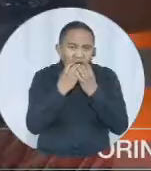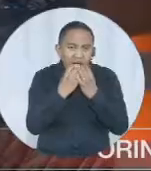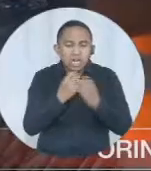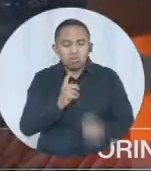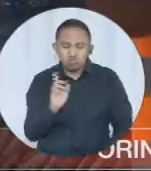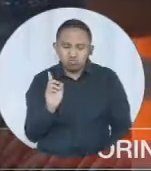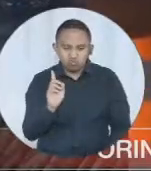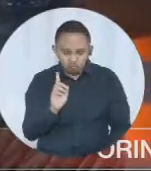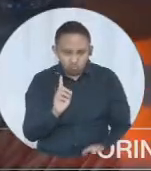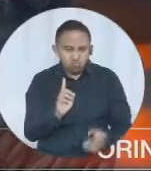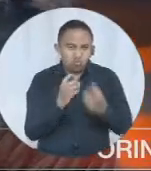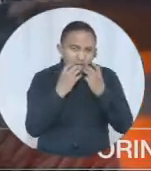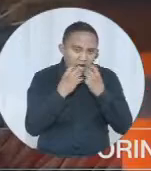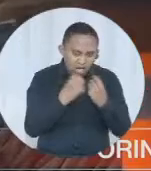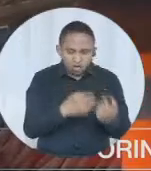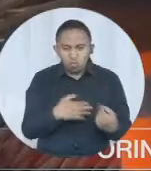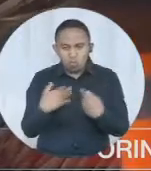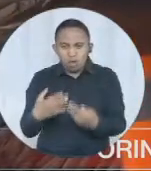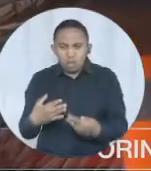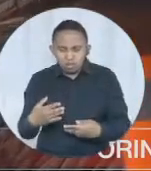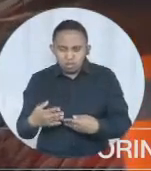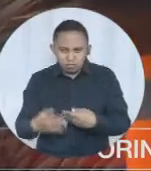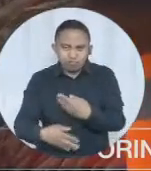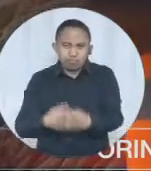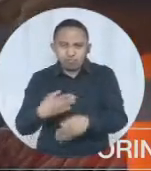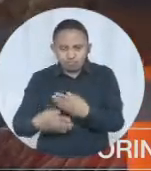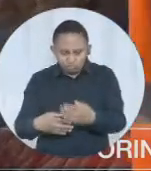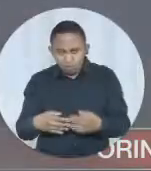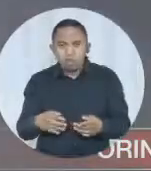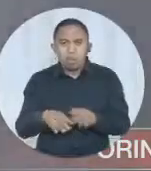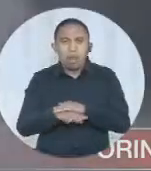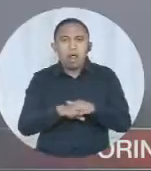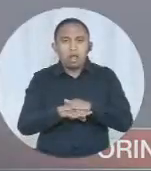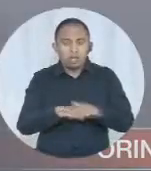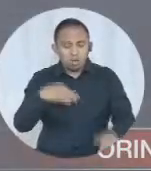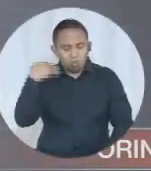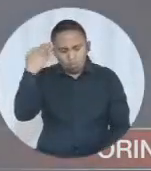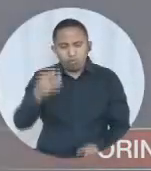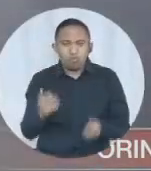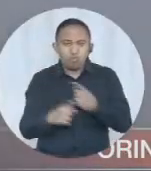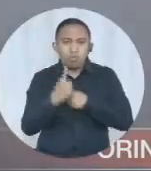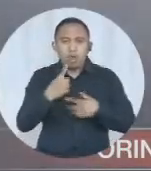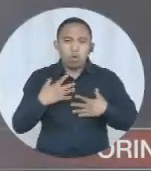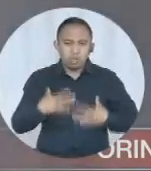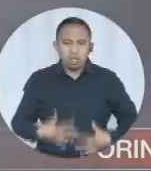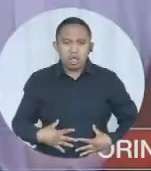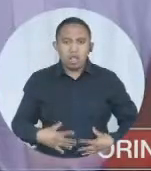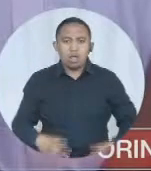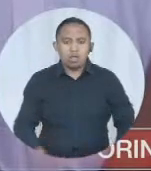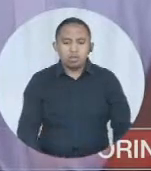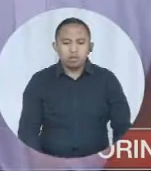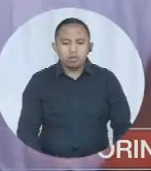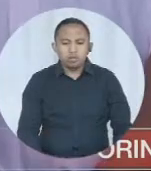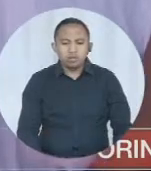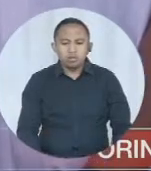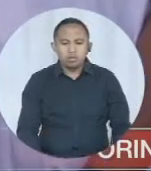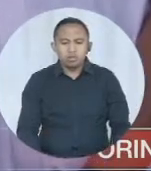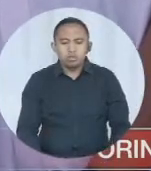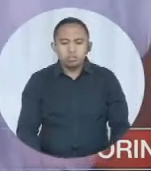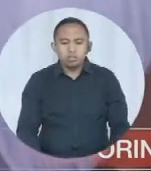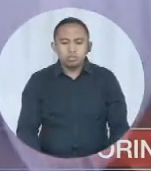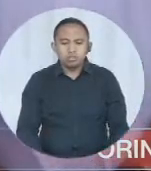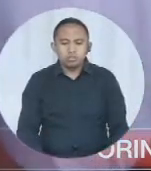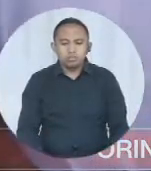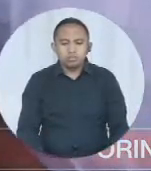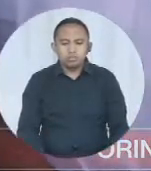amatsiana ny orinasa mba ampaleo tena ara-tsakafo antsika malagasy atomboka amin'ny famokarana siramamy. Manomboka eto